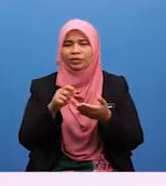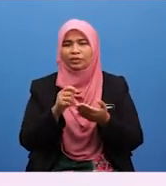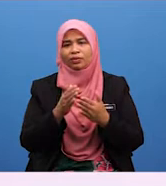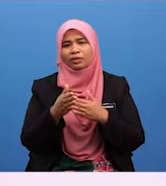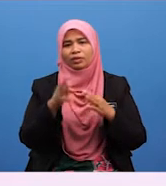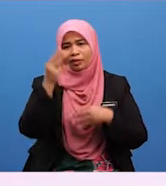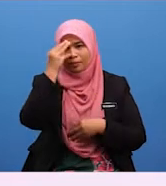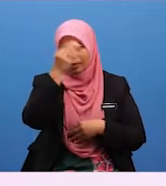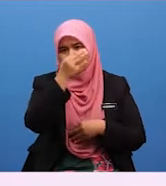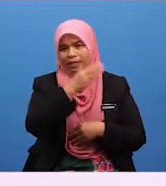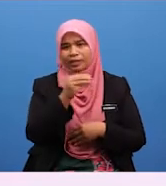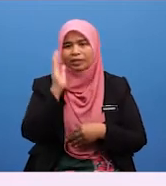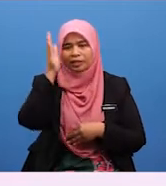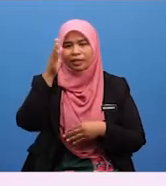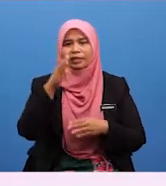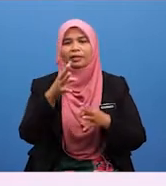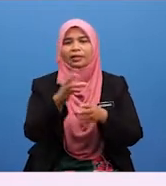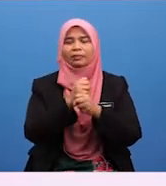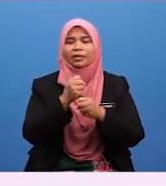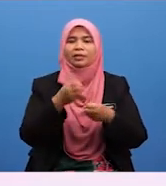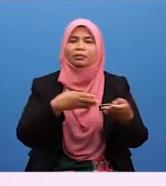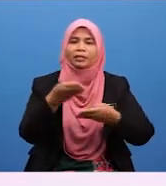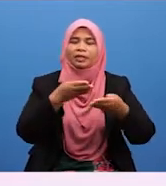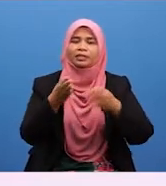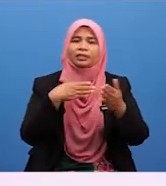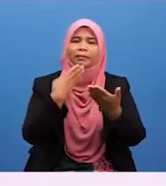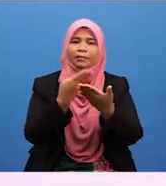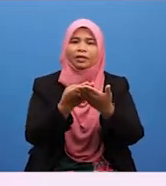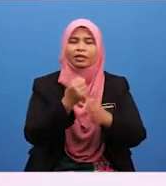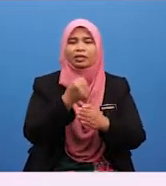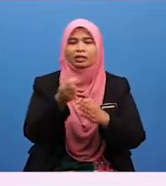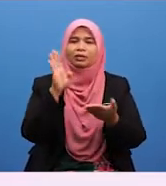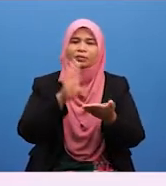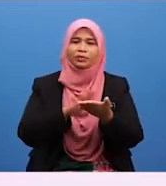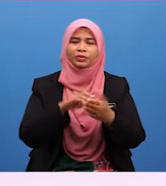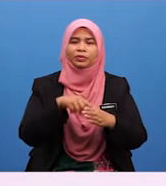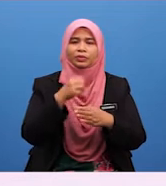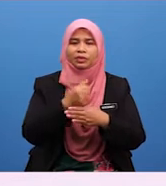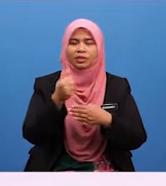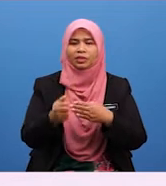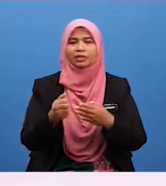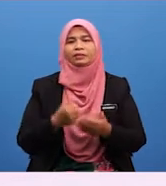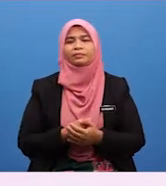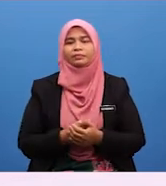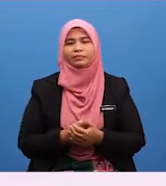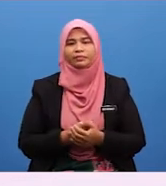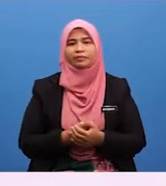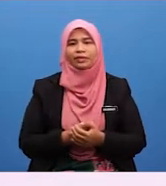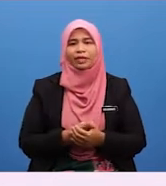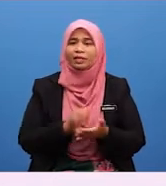ditulis oleh malaikat dan akan mendapat balasan baik atau buruk di akhirat kelak.